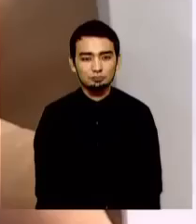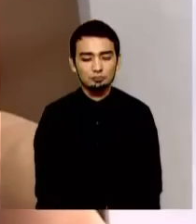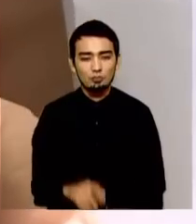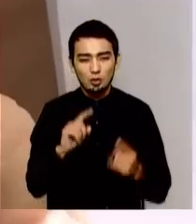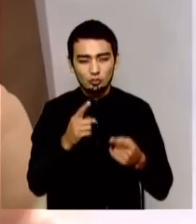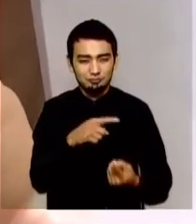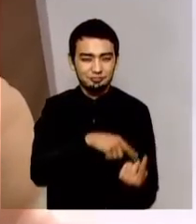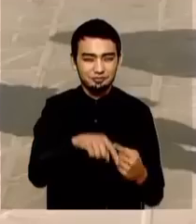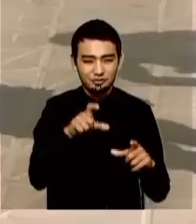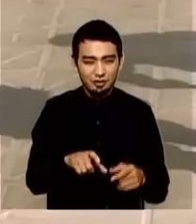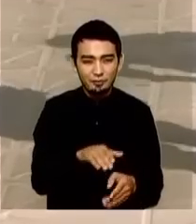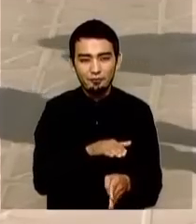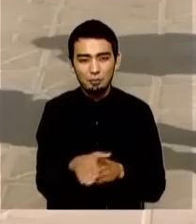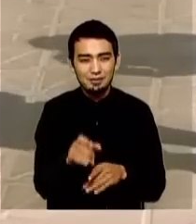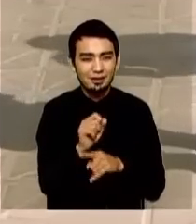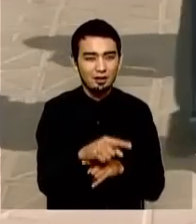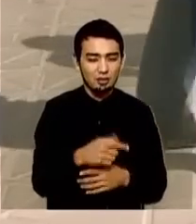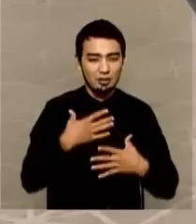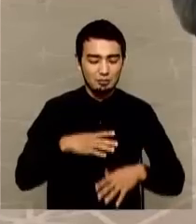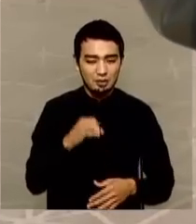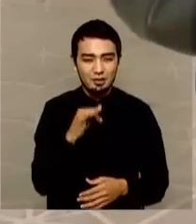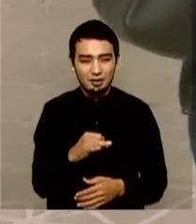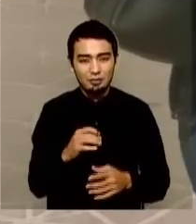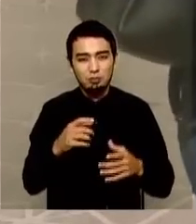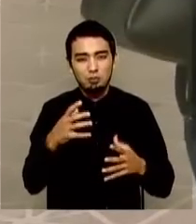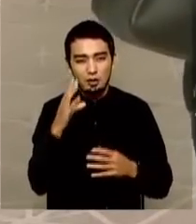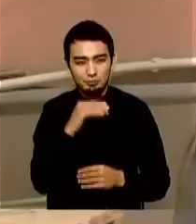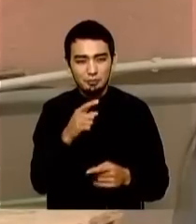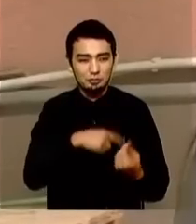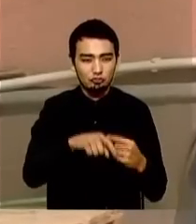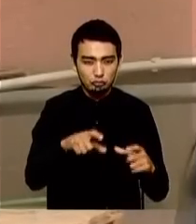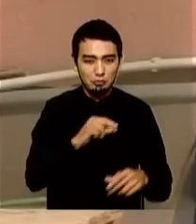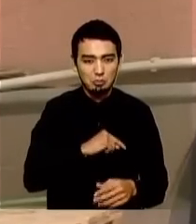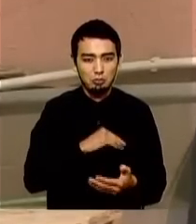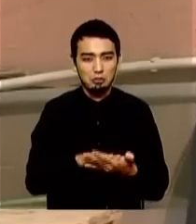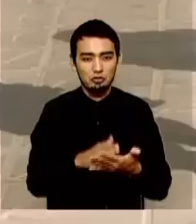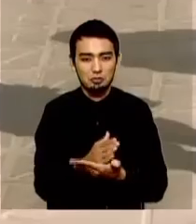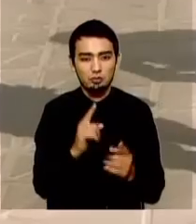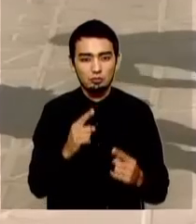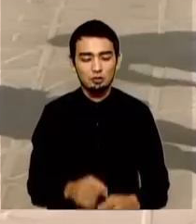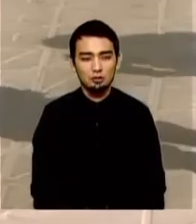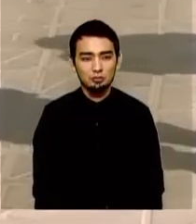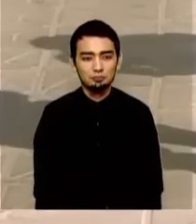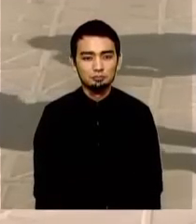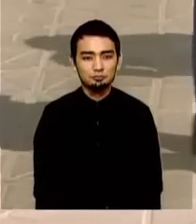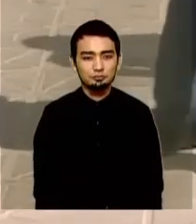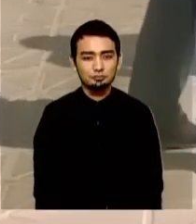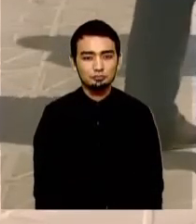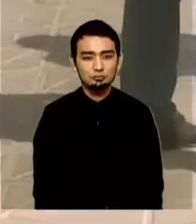Почему предприниматель не выполнил заказ? И как получается, что бизнесмен продолжает работать?